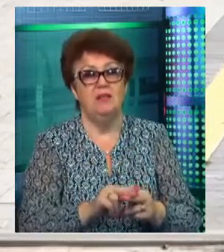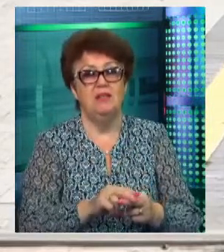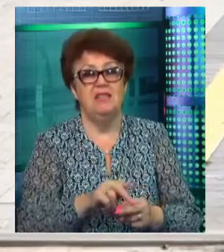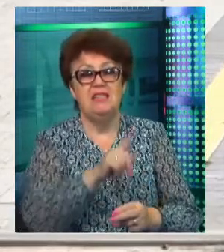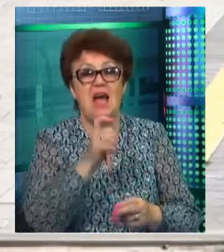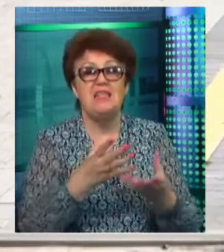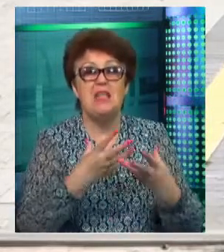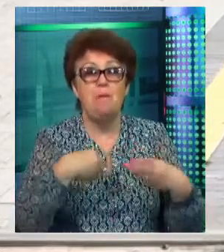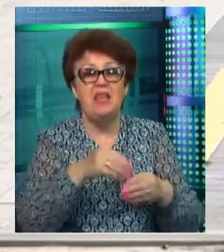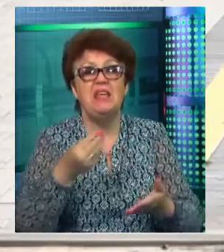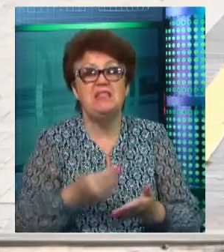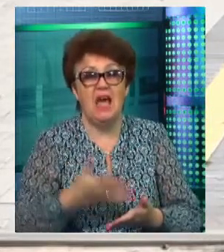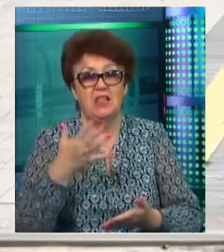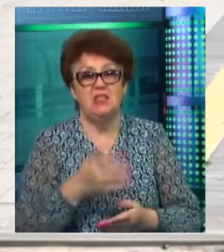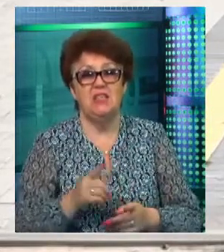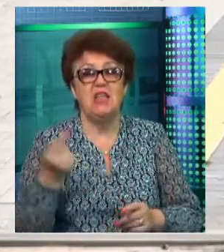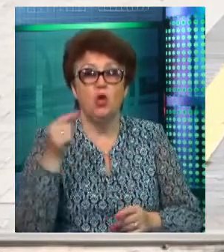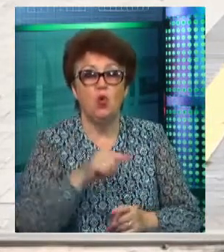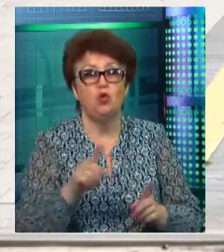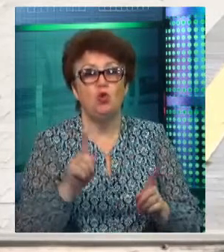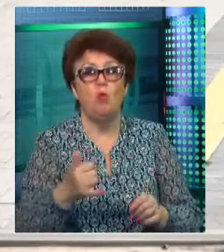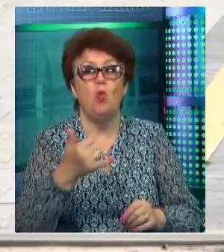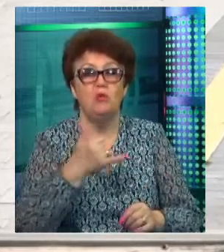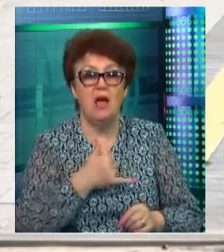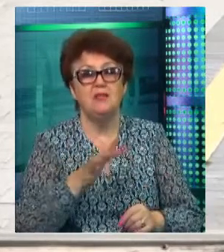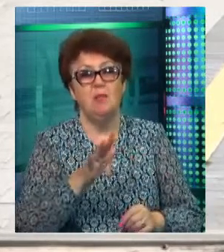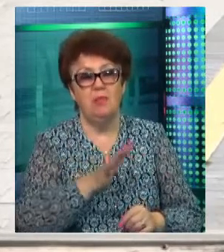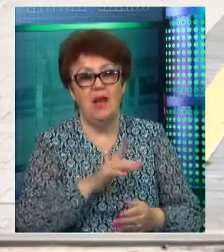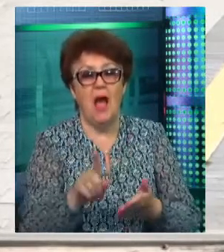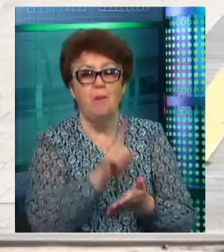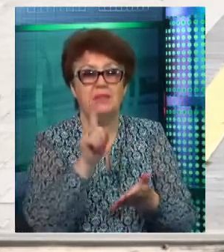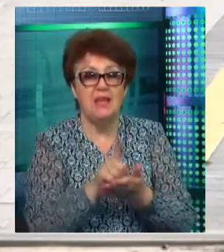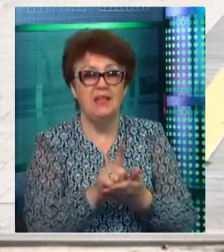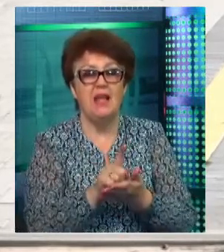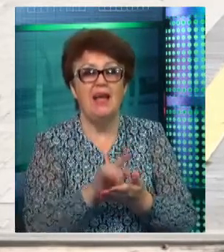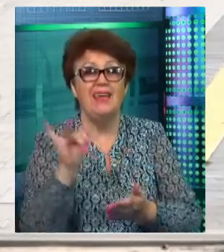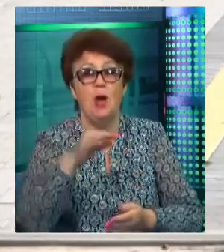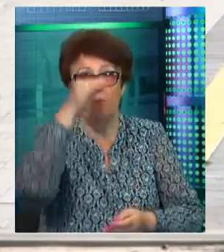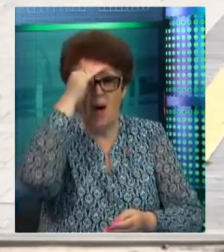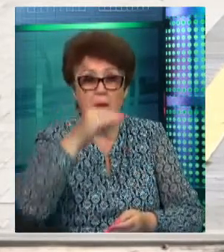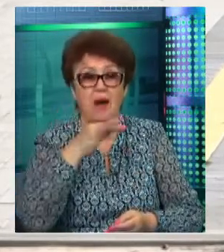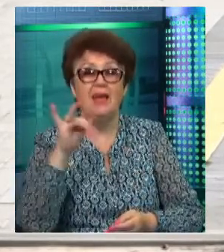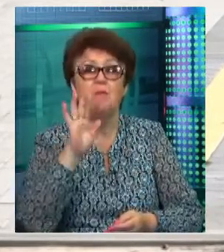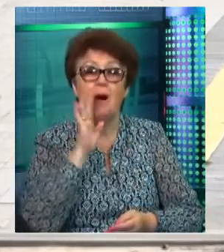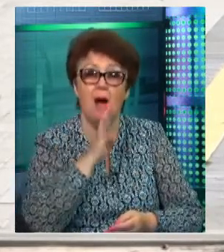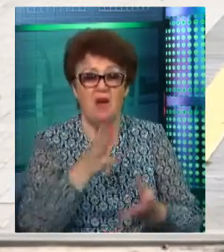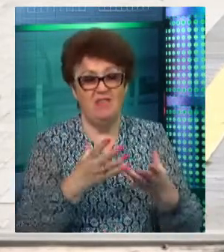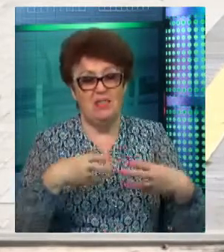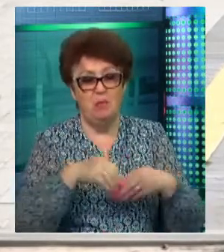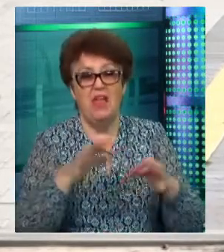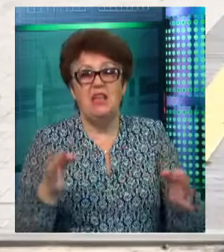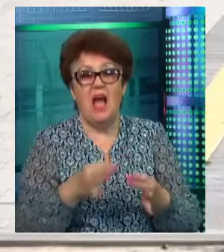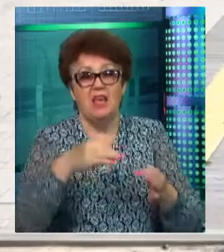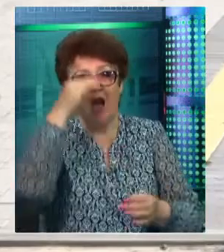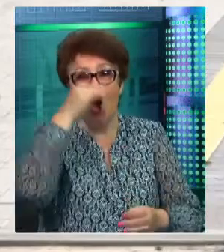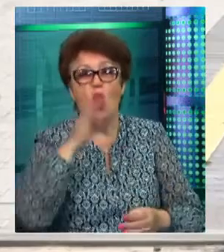семейные ценности за то чтобы у нас были обязательно и папа и мама в семье и никаких